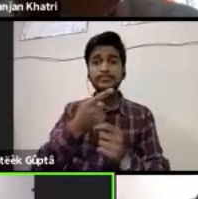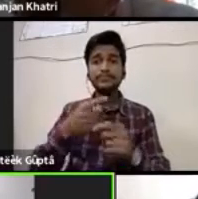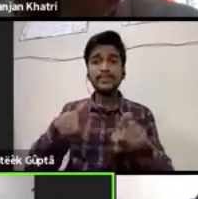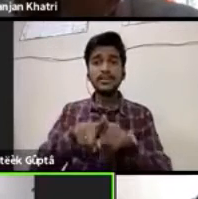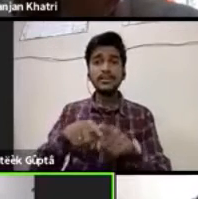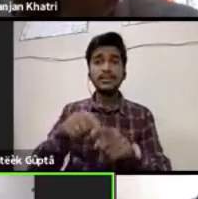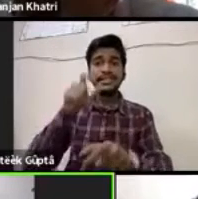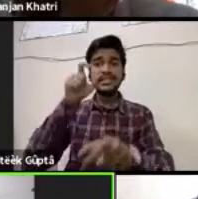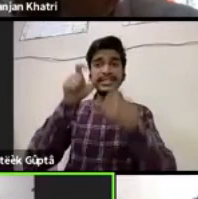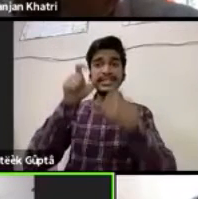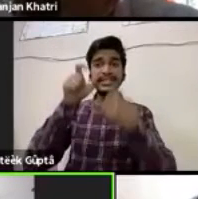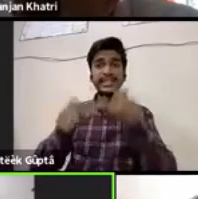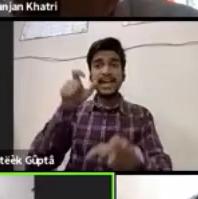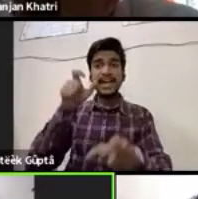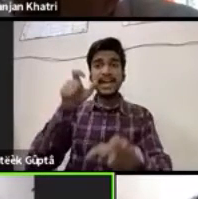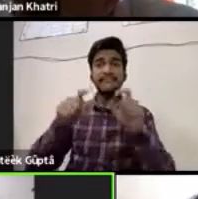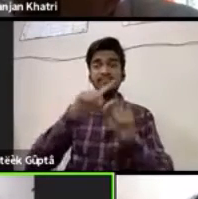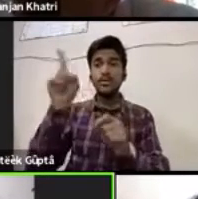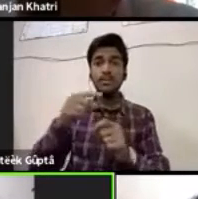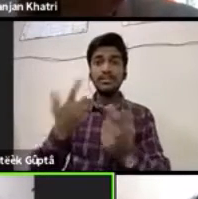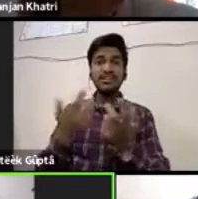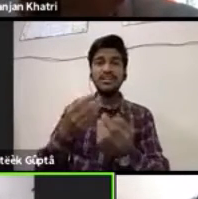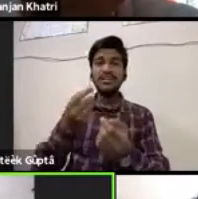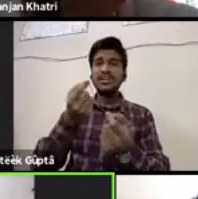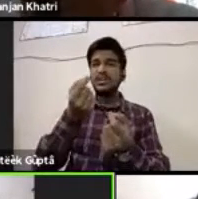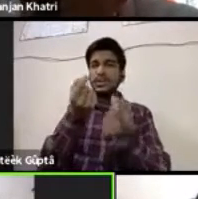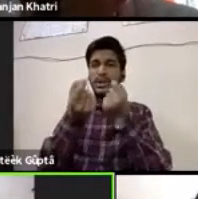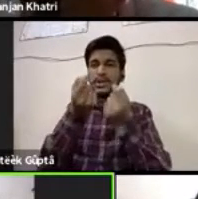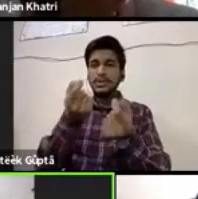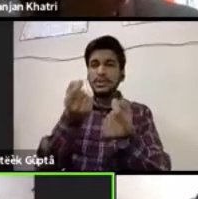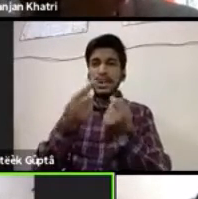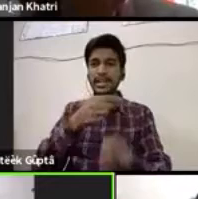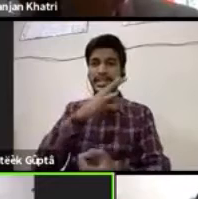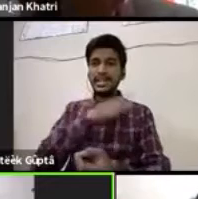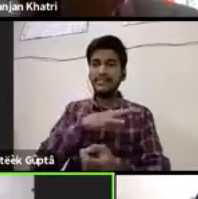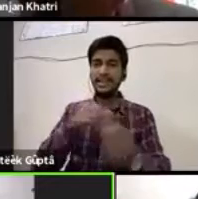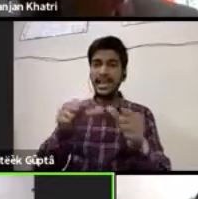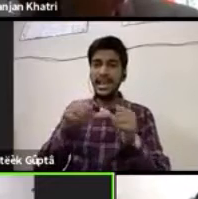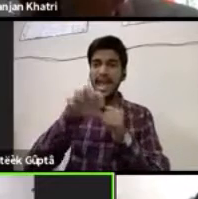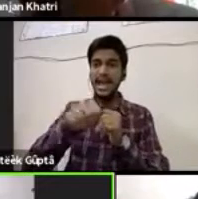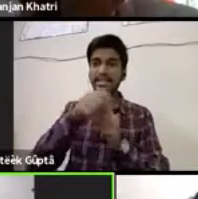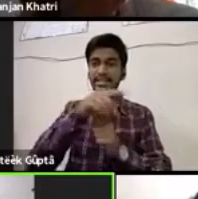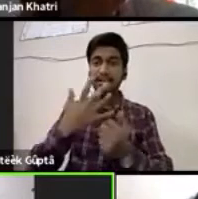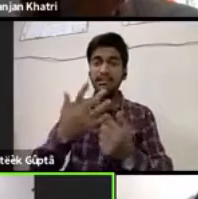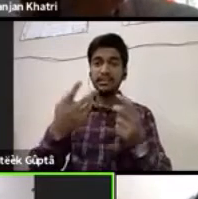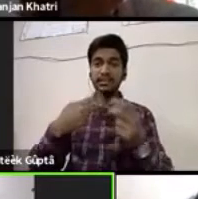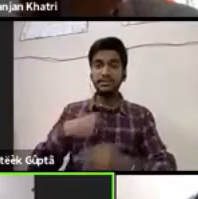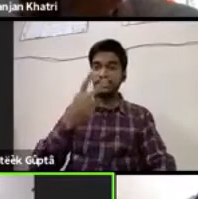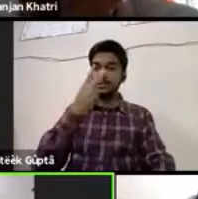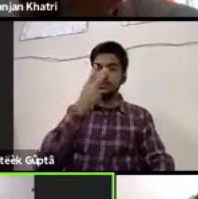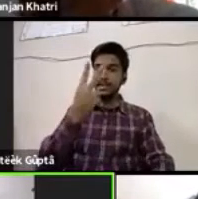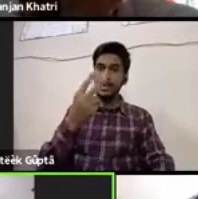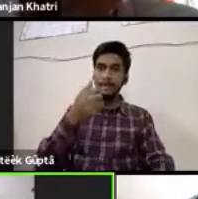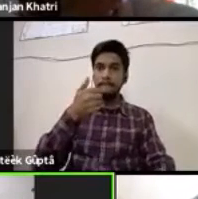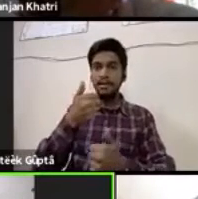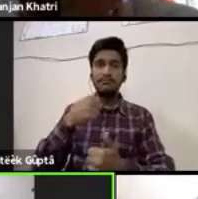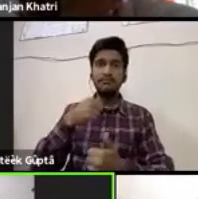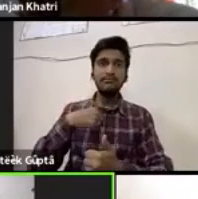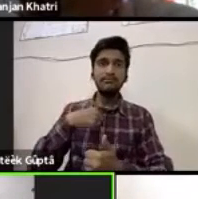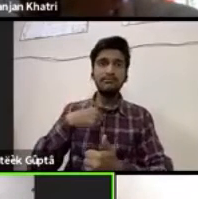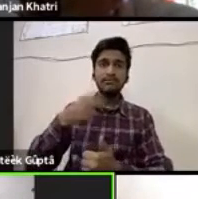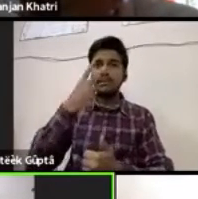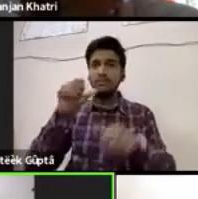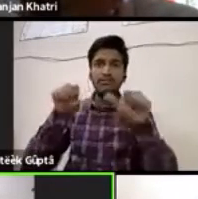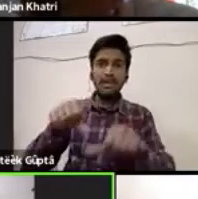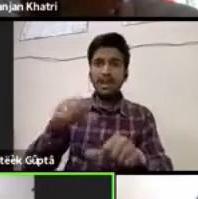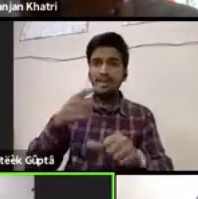स्पेसिफिक इम्पेयरमेंट है कि उनकी उन वो देखते हैं तो ठीक नहीं देख पाते, जो